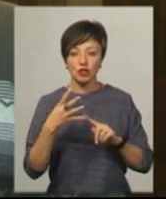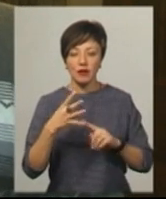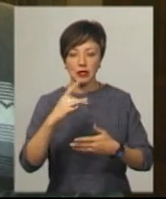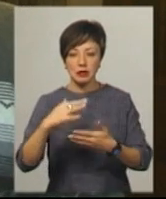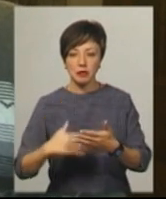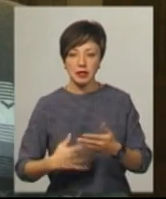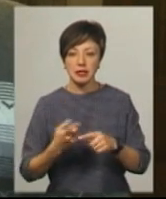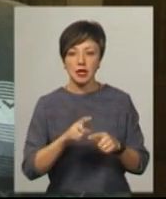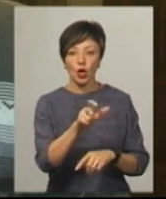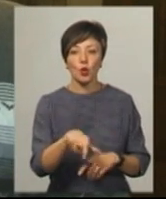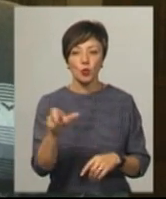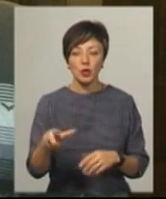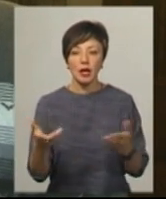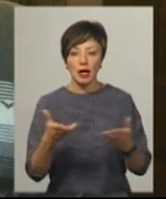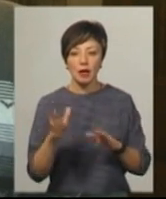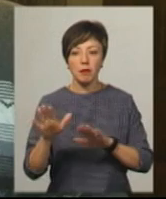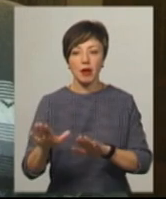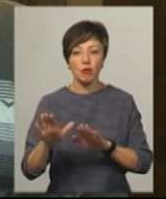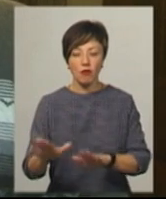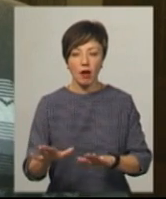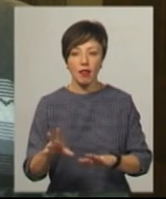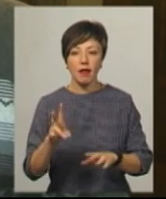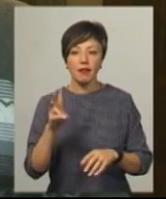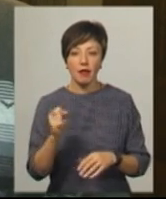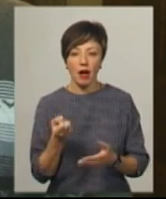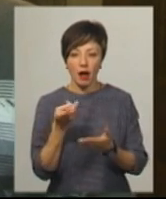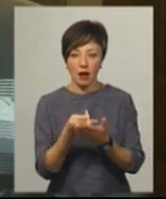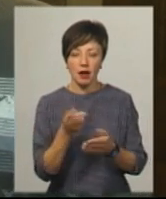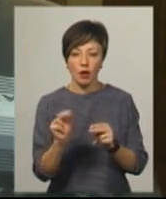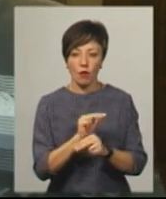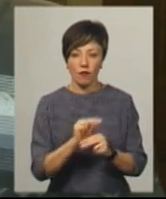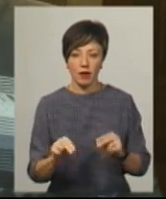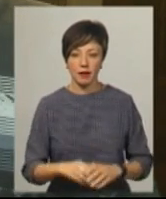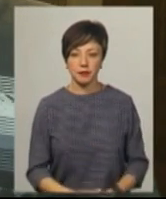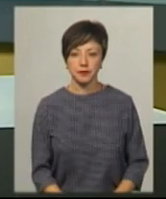список – це список осіб, які перебували на амбулаторному лікуванні.